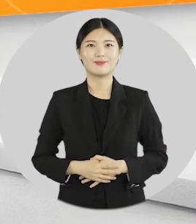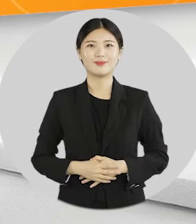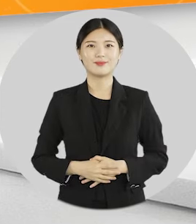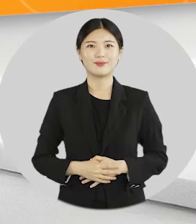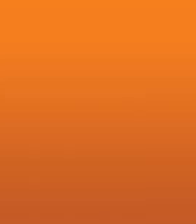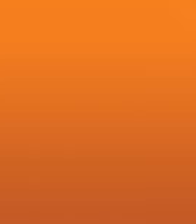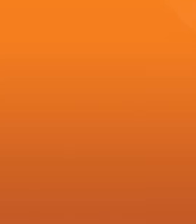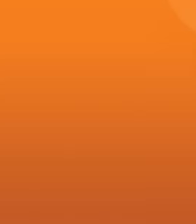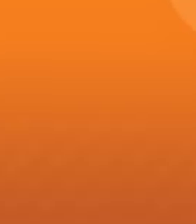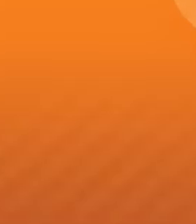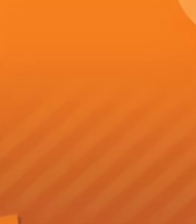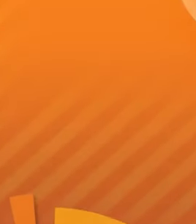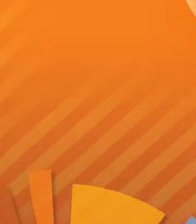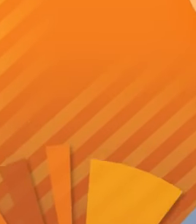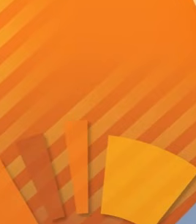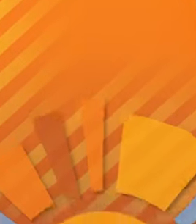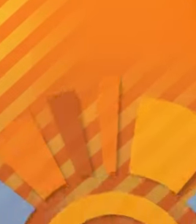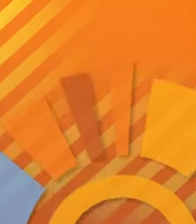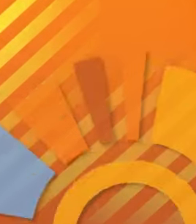시작합니다.